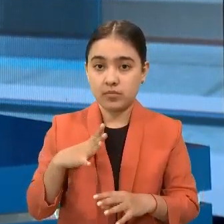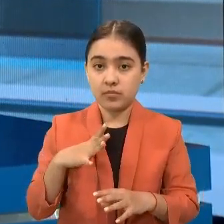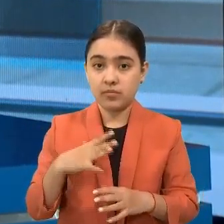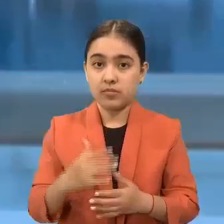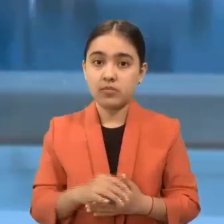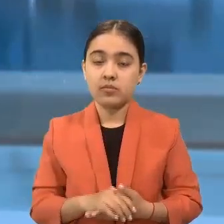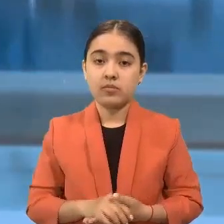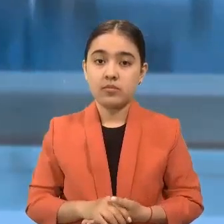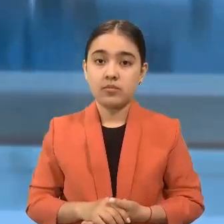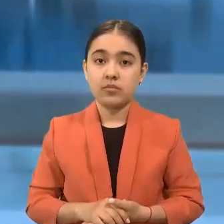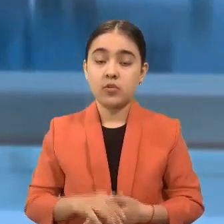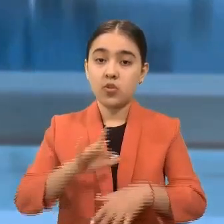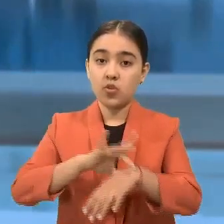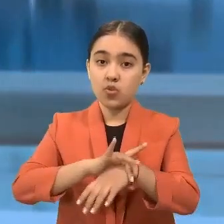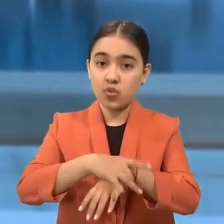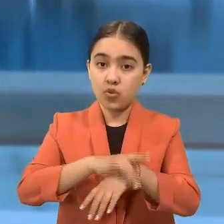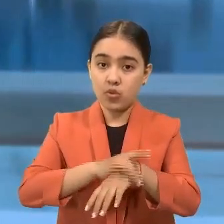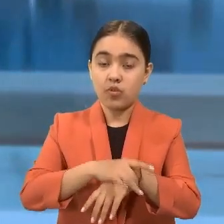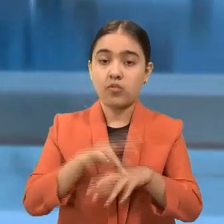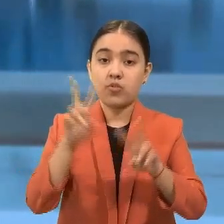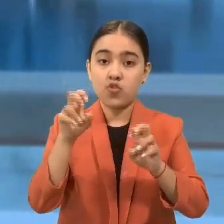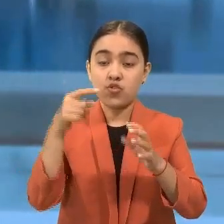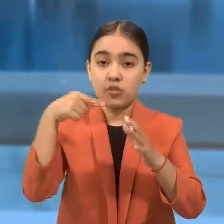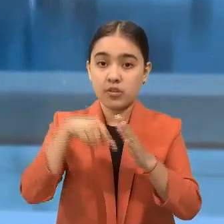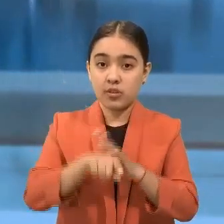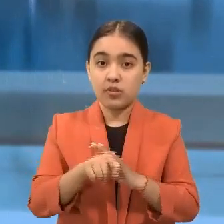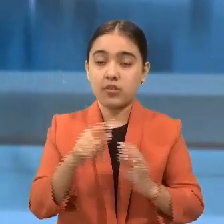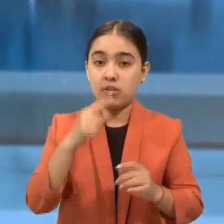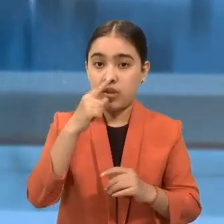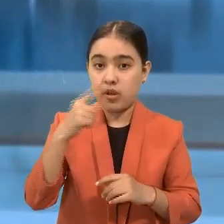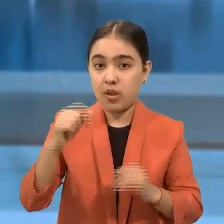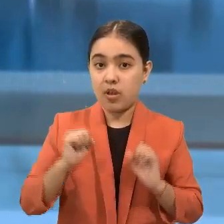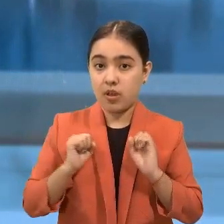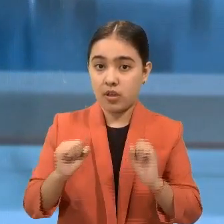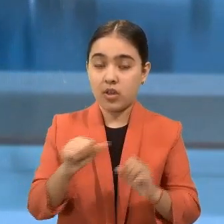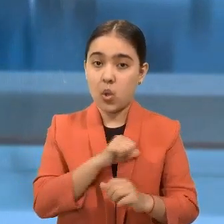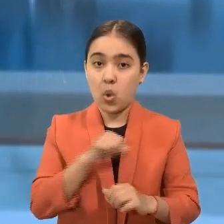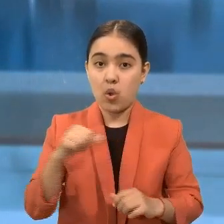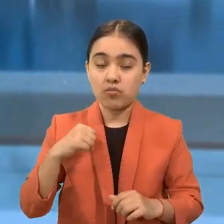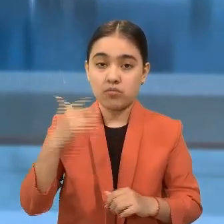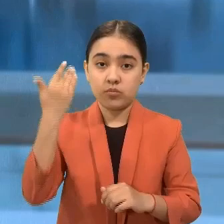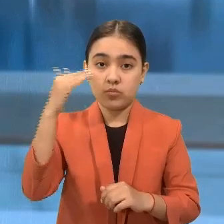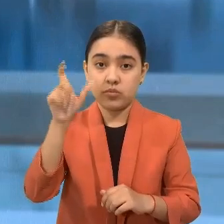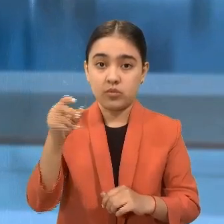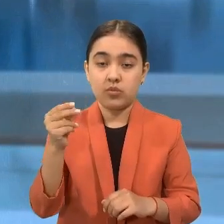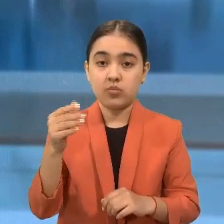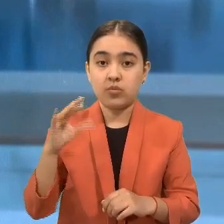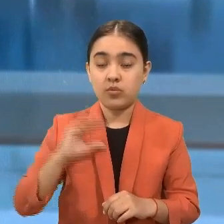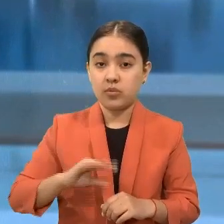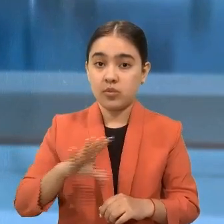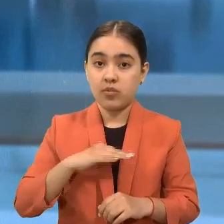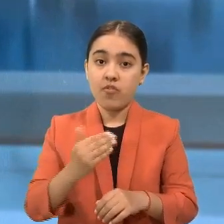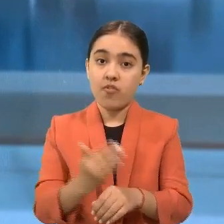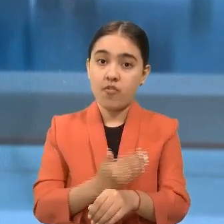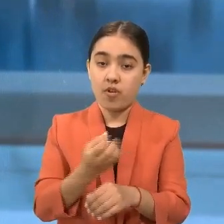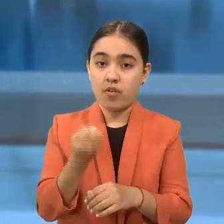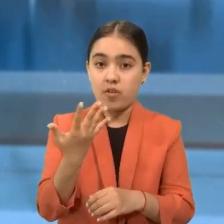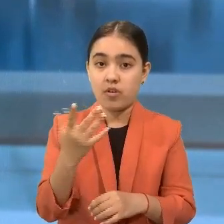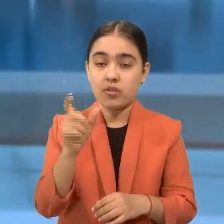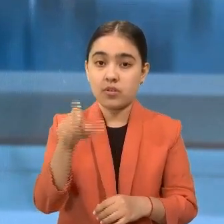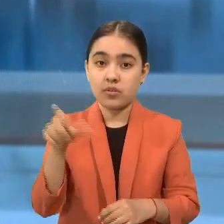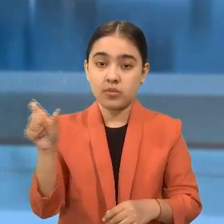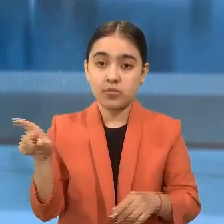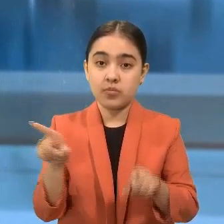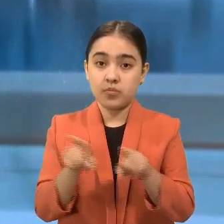etildi. Toshkentlik qo'shtirnoqchidagi qahramonimiz o'zganing mulkini pullagan bo'lsa, farg'onalik bir nechta